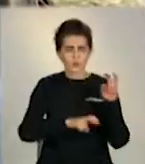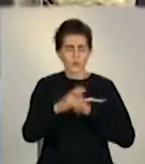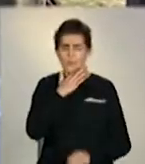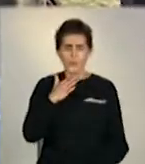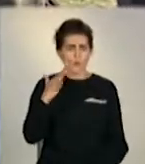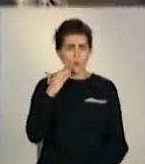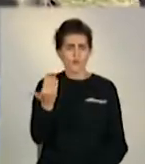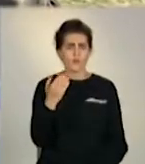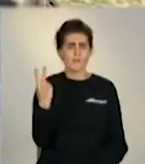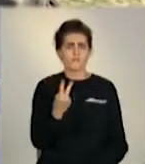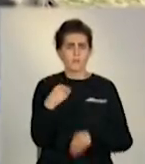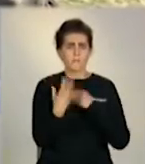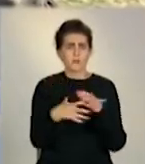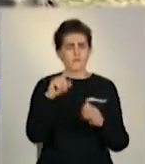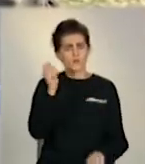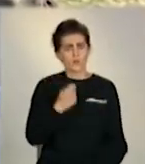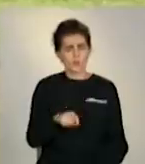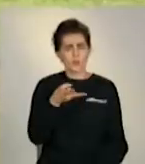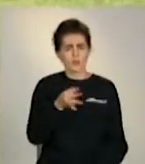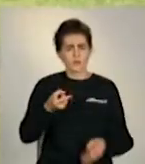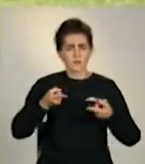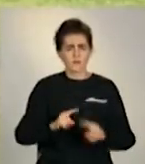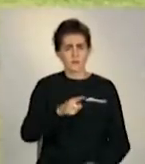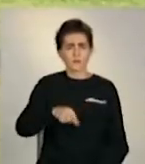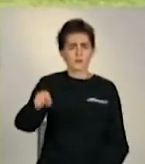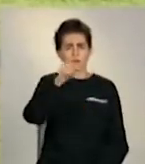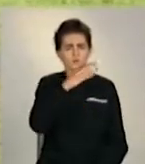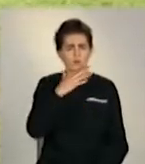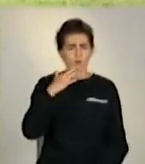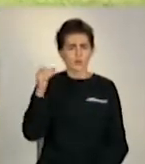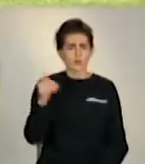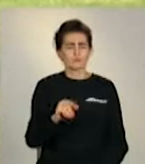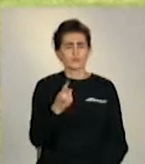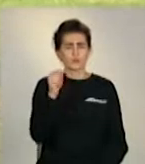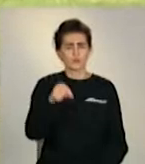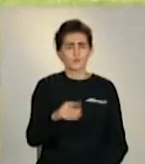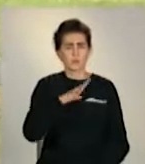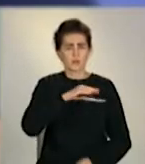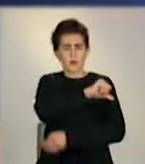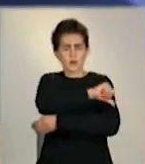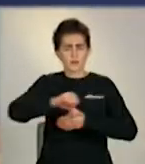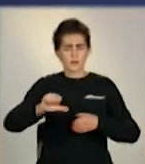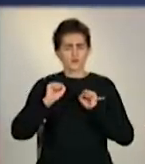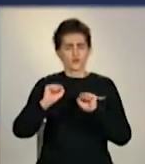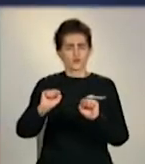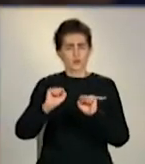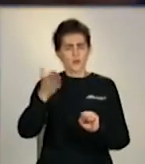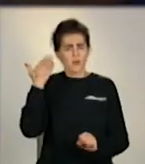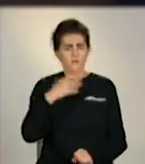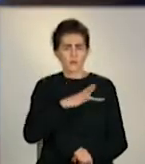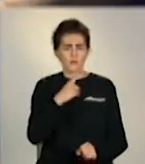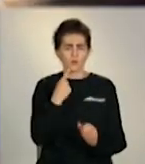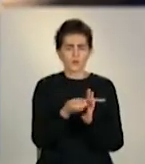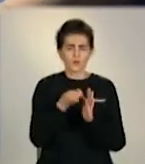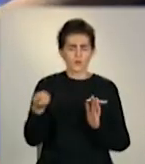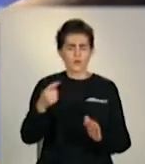бійців Другої світової, але кажуть, насправді їх тут тисячі, бо колись на цьому місці була лінія оборони і велися довгі та